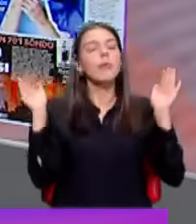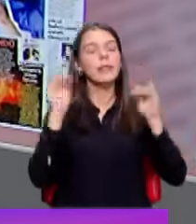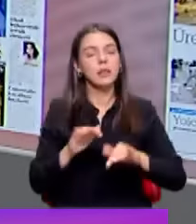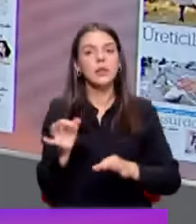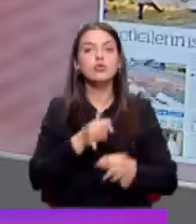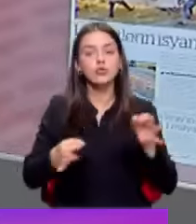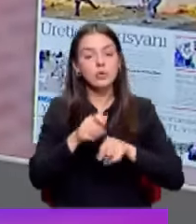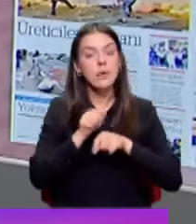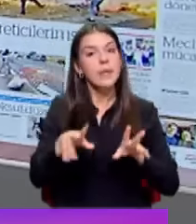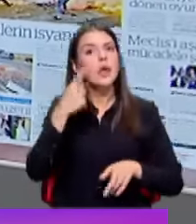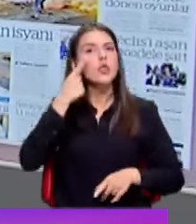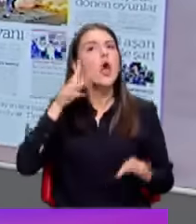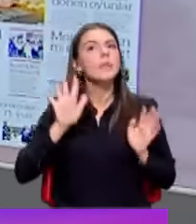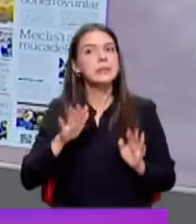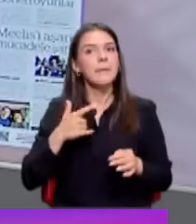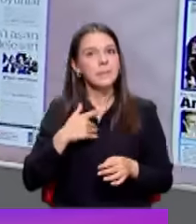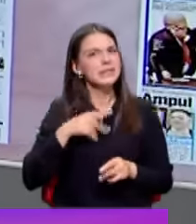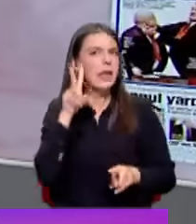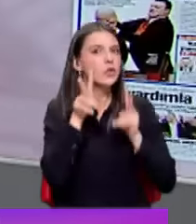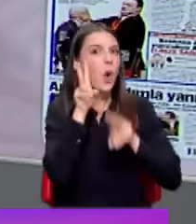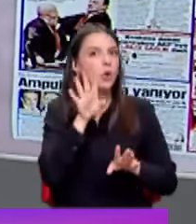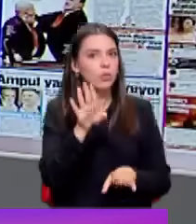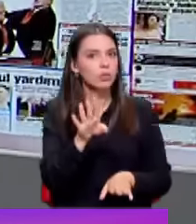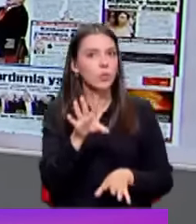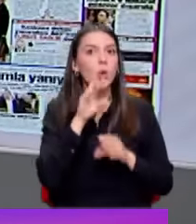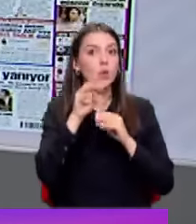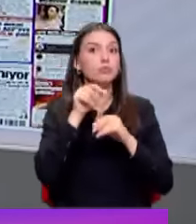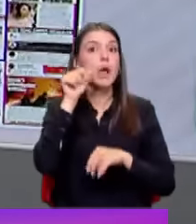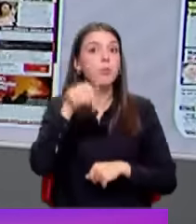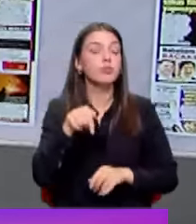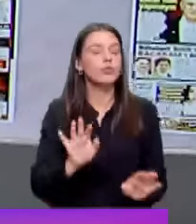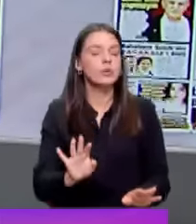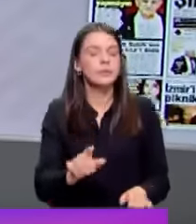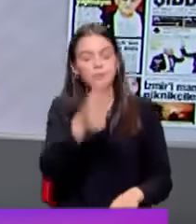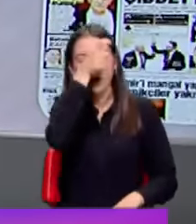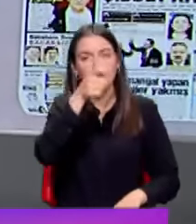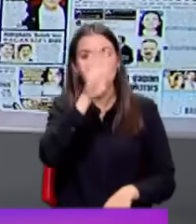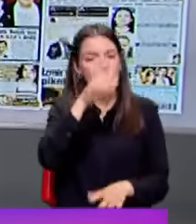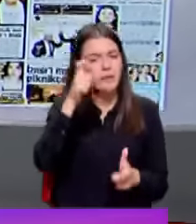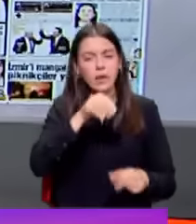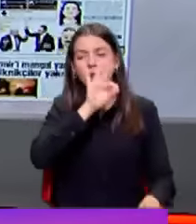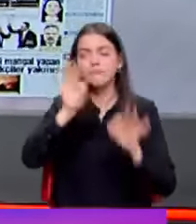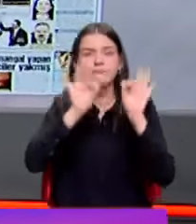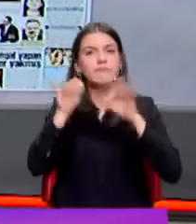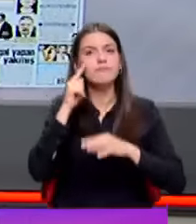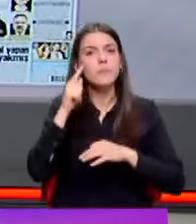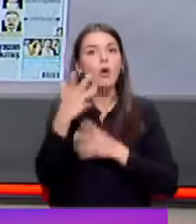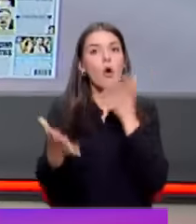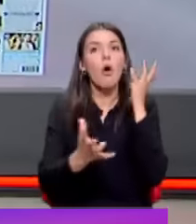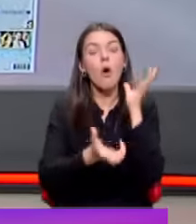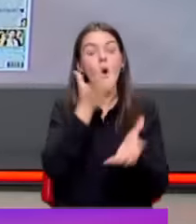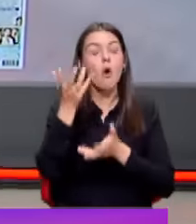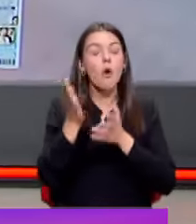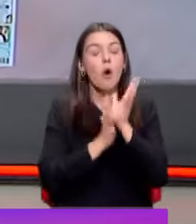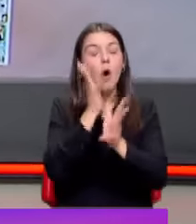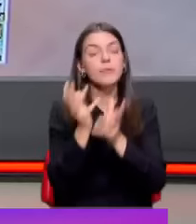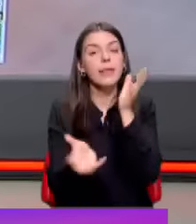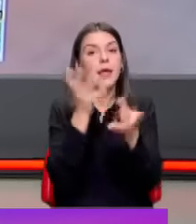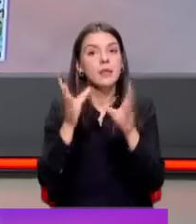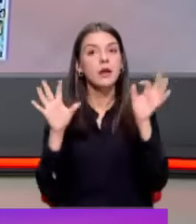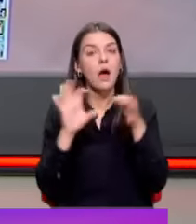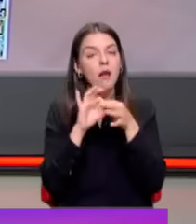Sosyal medyada göremediyseniz bizde görün, konuşulan bu. Türkiye'nin dört bir yanındaki bu orman yangınları ile ilgili yeterli müdahalenin